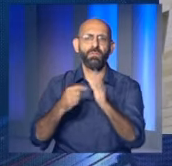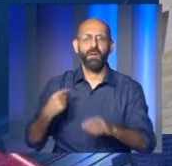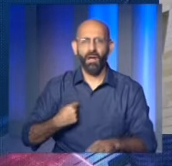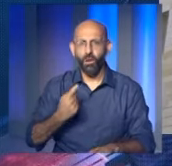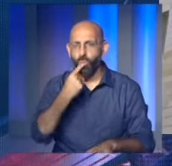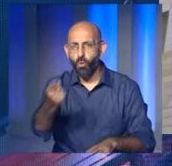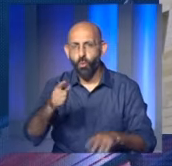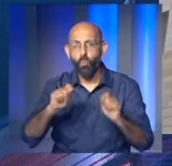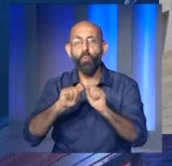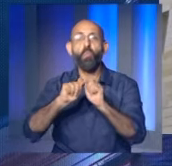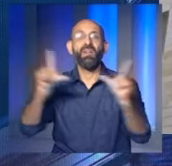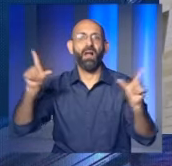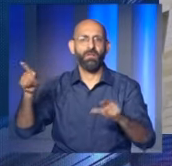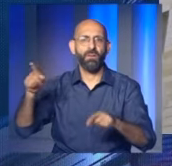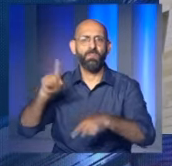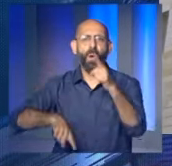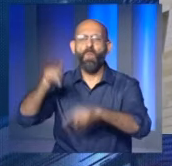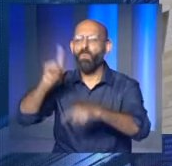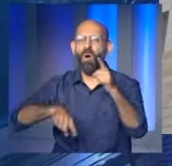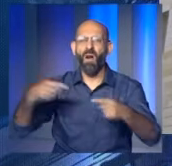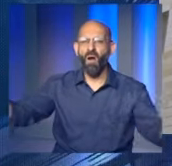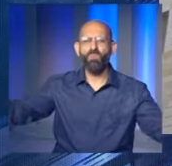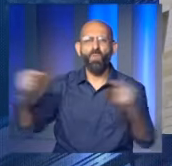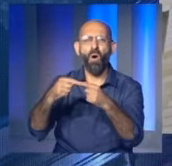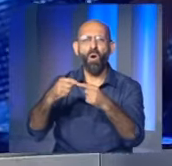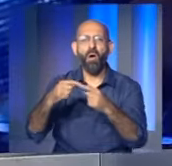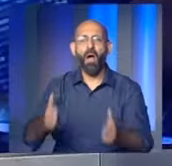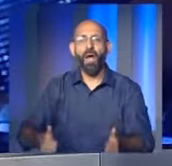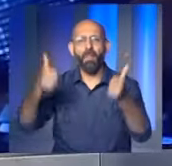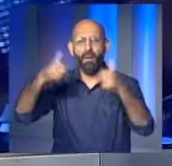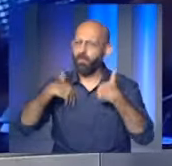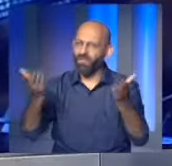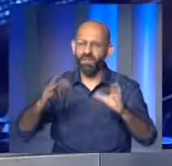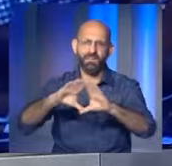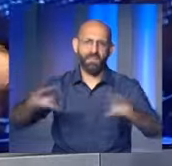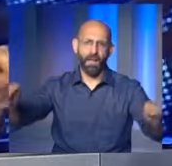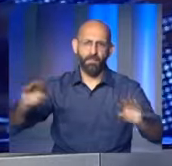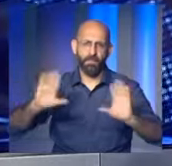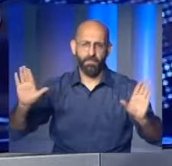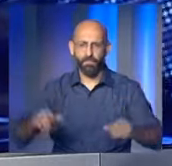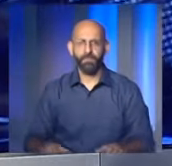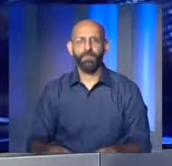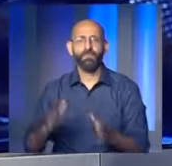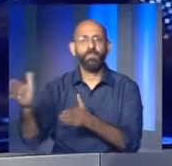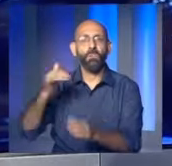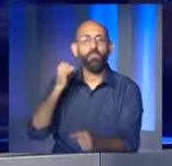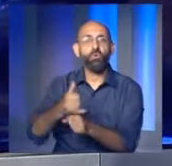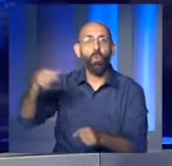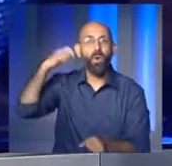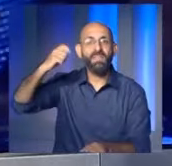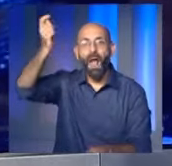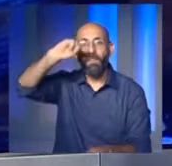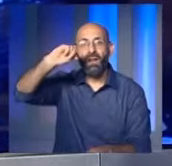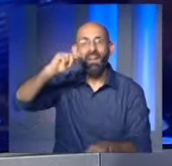وختم المتحدث القول: نحن واضحون أن الصراع ليس في مصلحة أحد. قال وزير الأمن